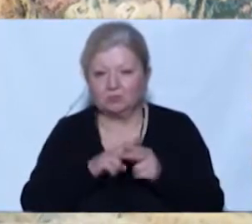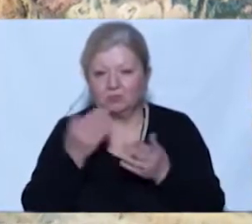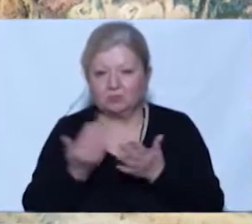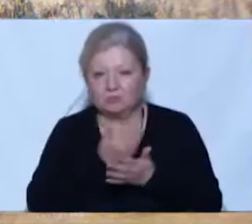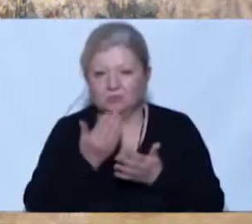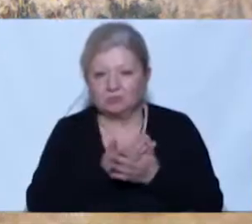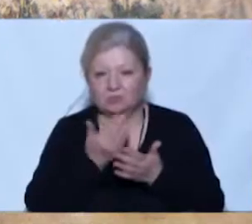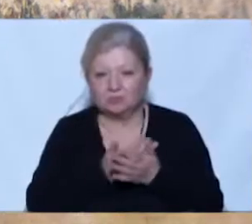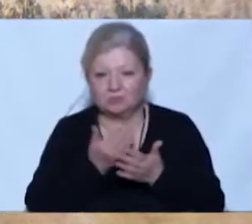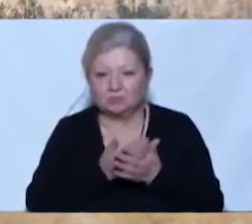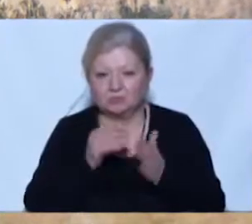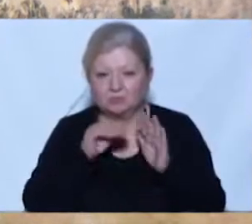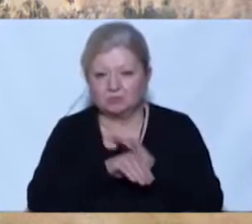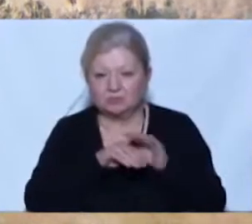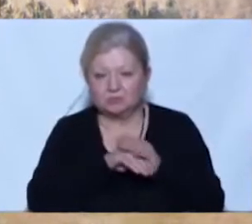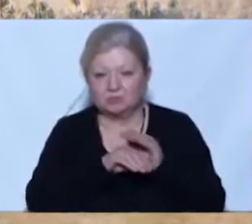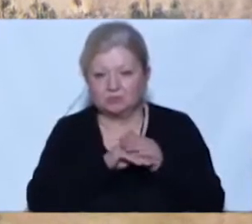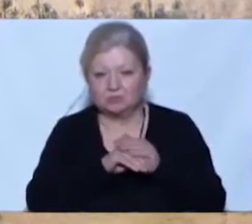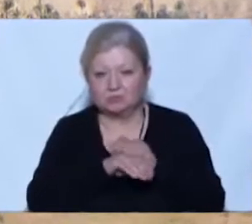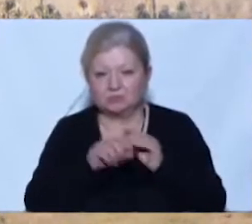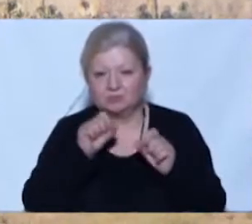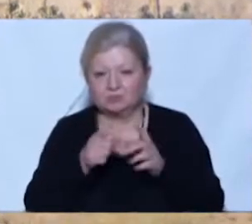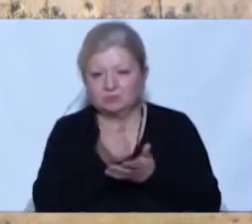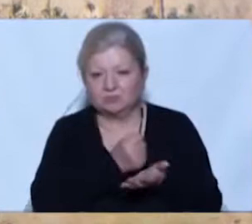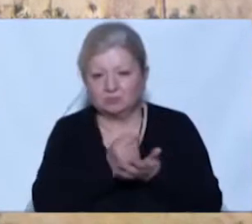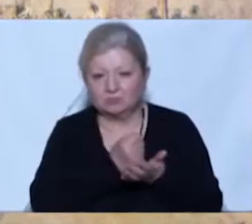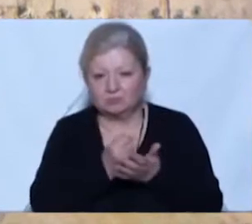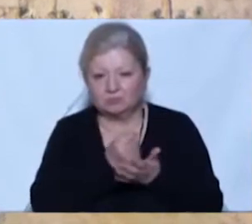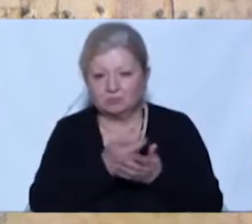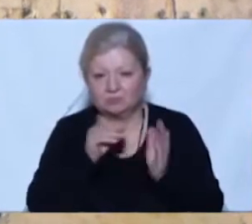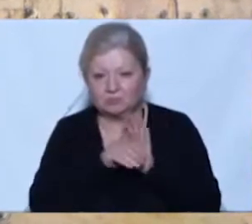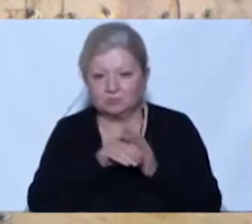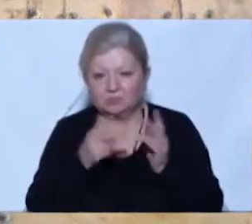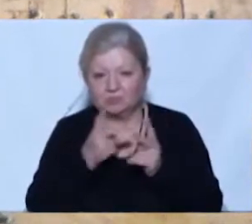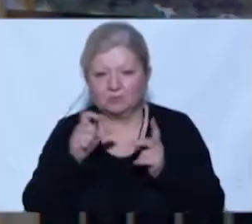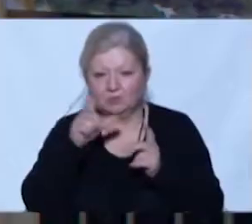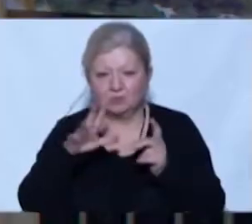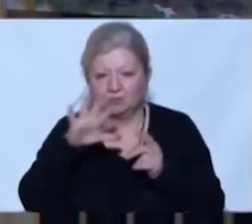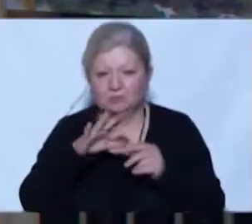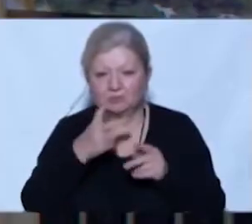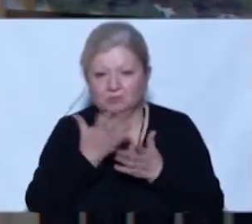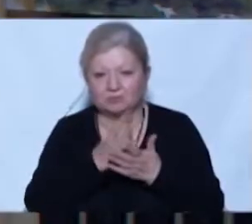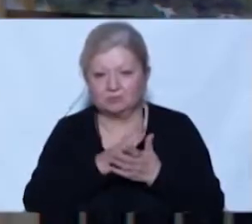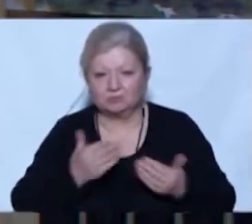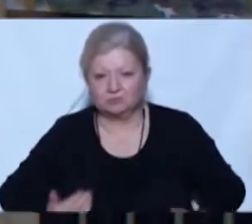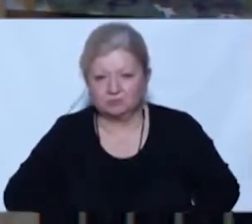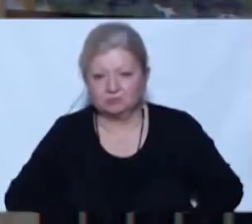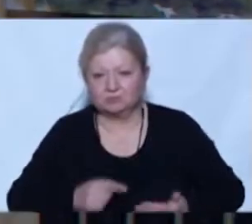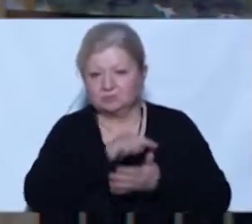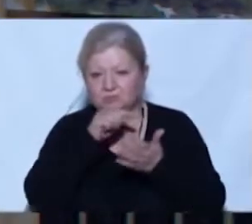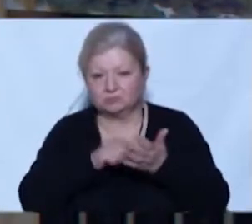ოქროს საბადოების ან ოქროს ახალი მარაგის შევსება ევროპისათვის ერთ-ერთი სასიცოცხლო და აუცილებელი საკითხი იყო